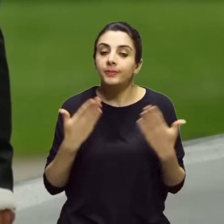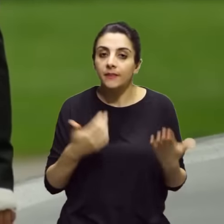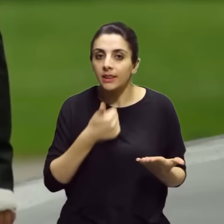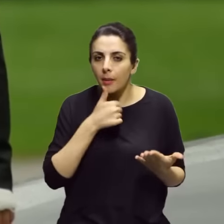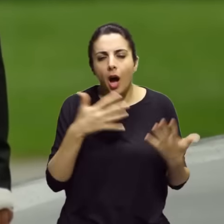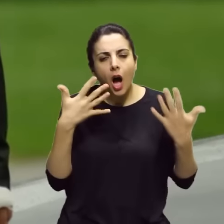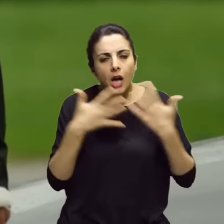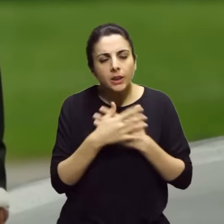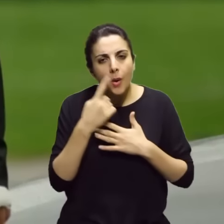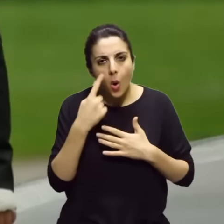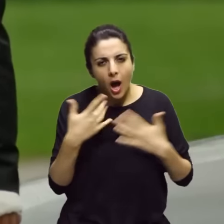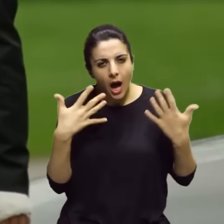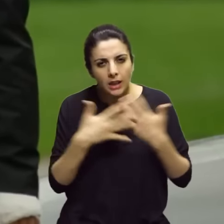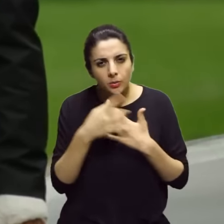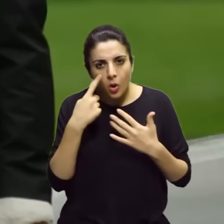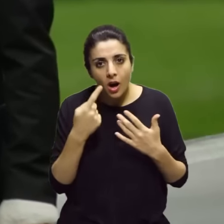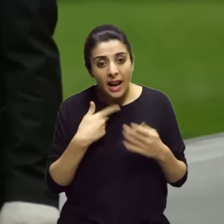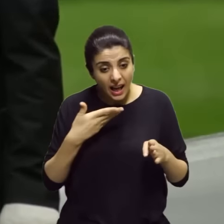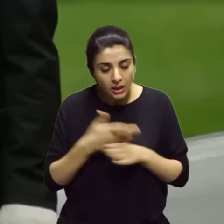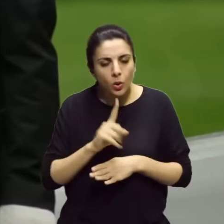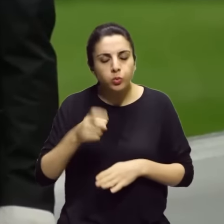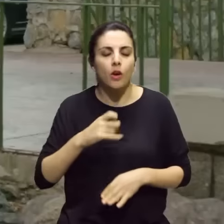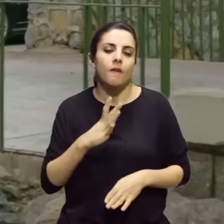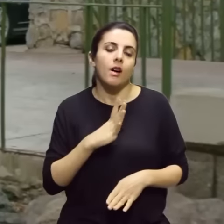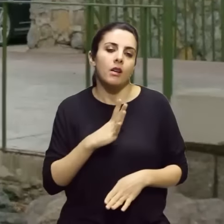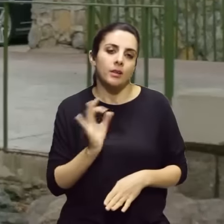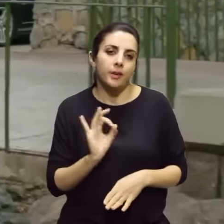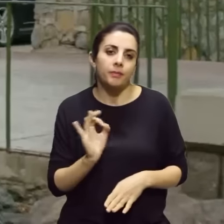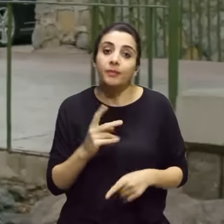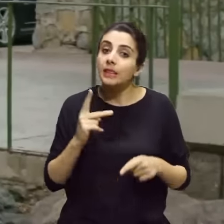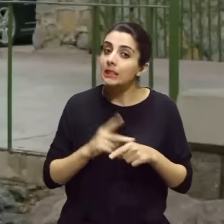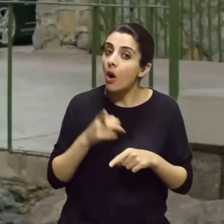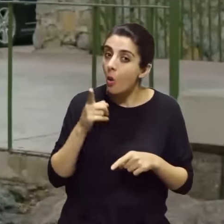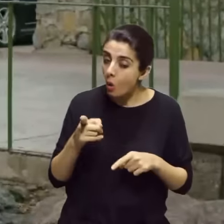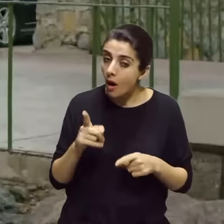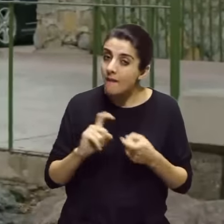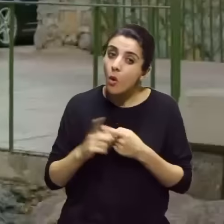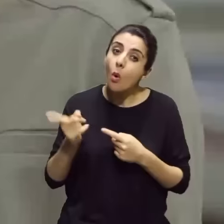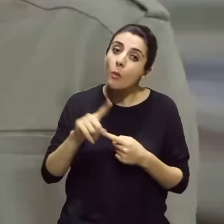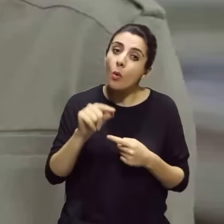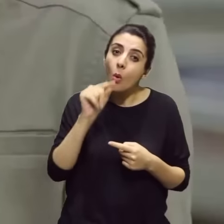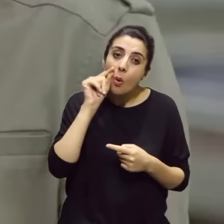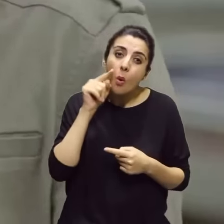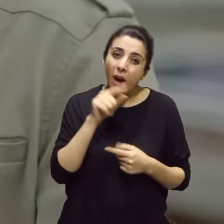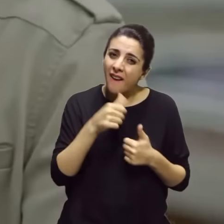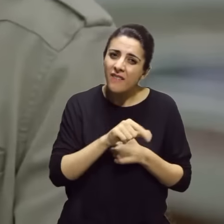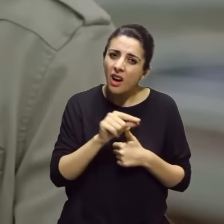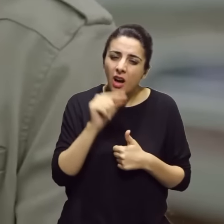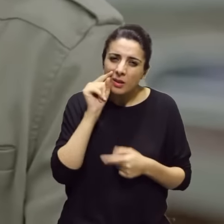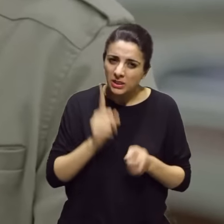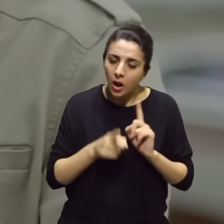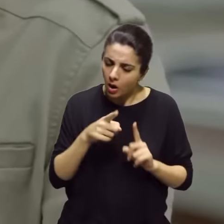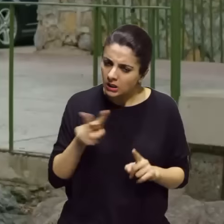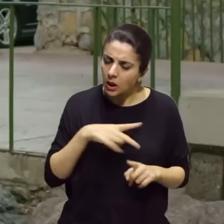abi akşama kadar işin aslı astarı çıkar ortaya abi. Hem Zeyno'yu hem o evlendiği